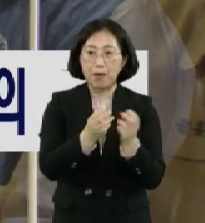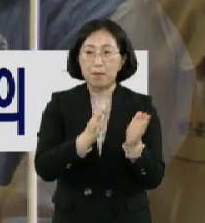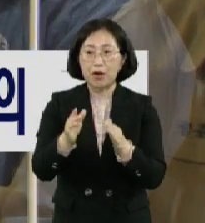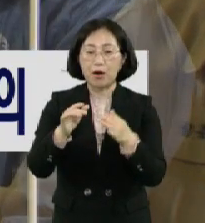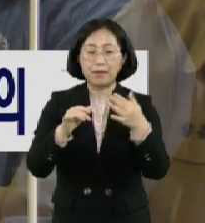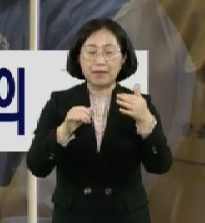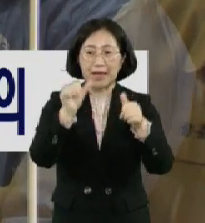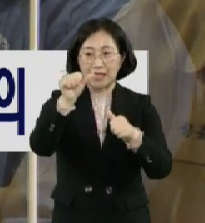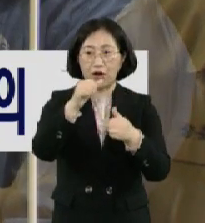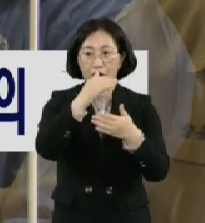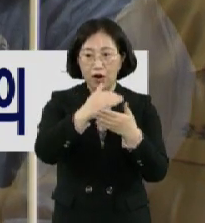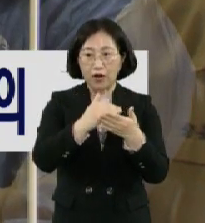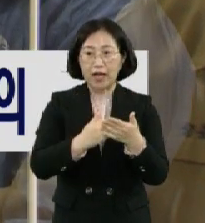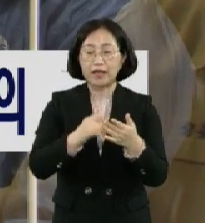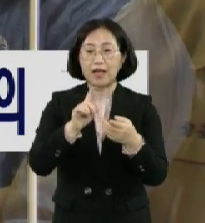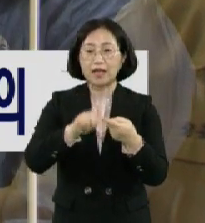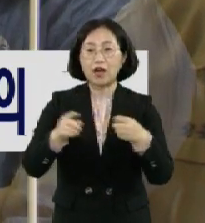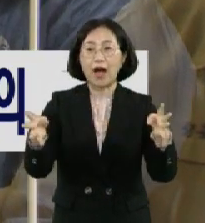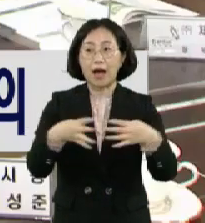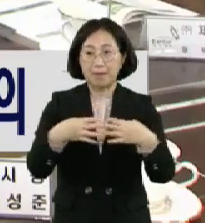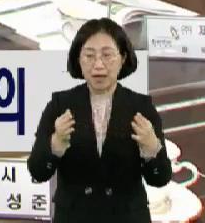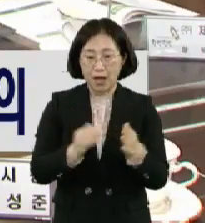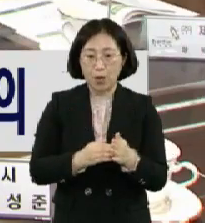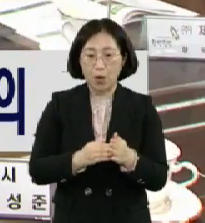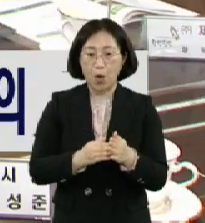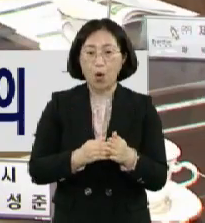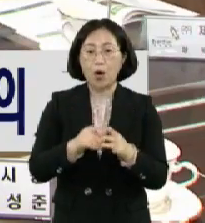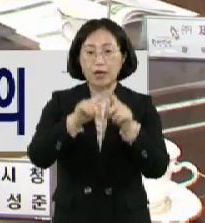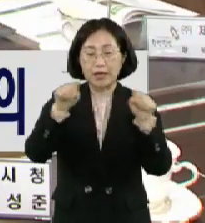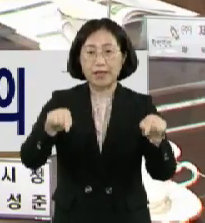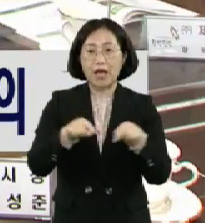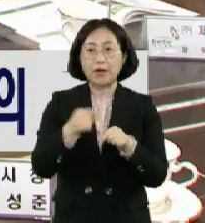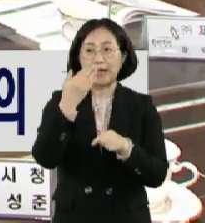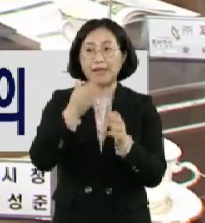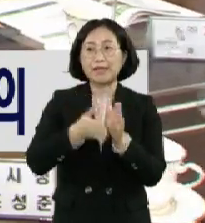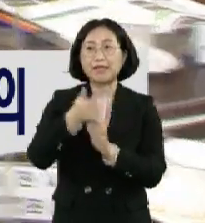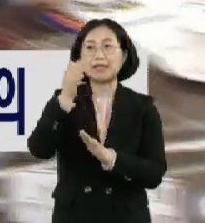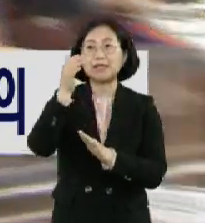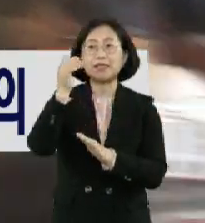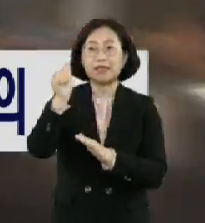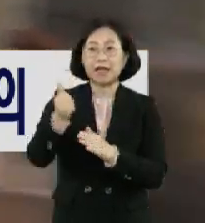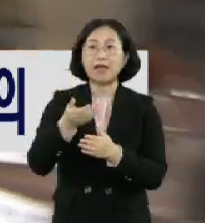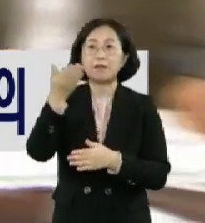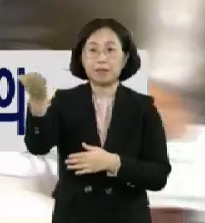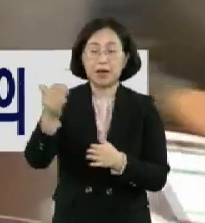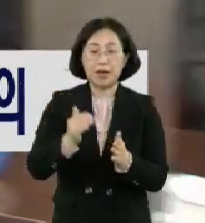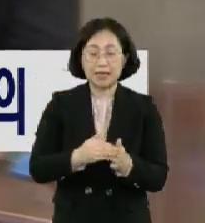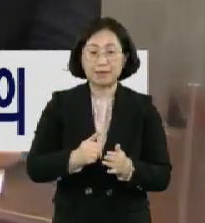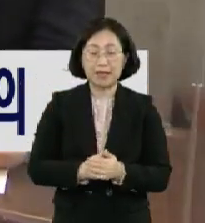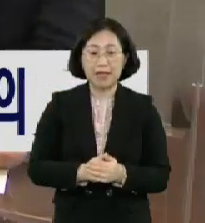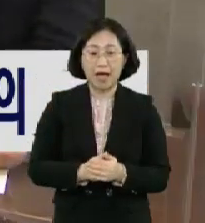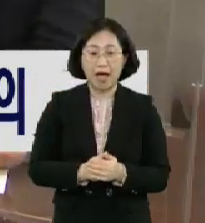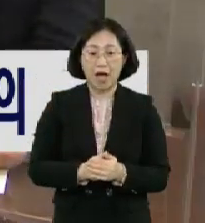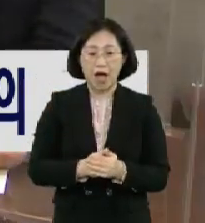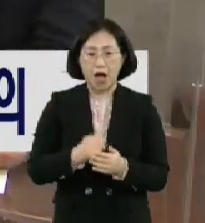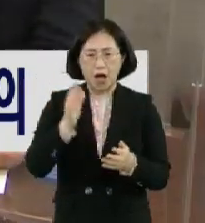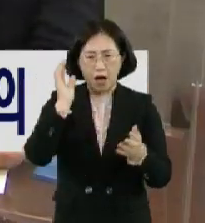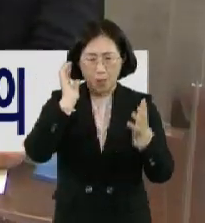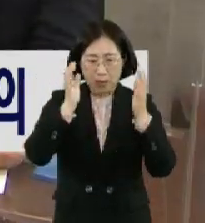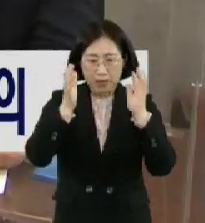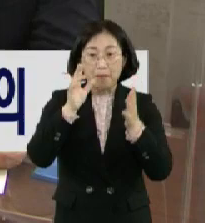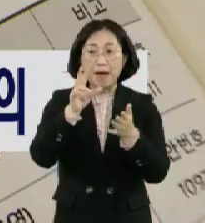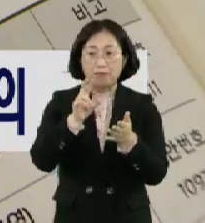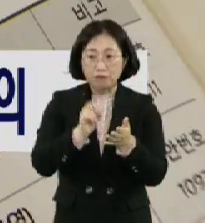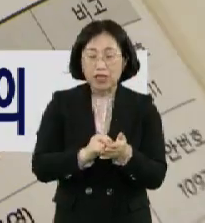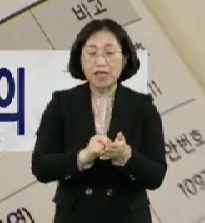5건의 걸친 합의문을 만들었고 이를 당진 시장의 제출했다고 밝혔습니다 당진시는 이에 대해 복잡한 폐기물